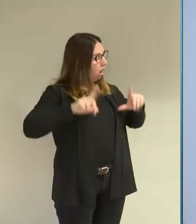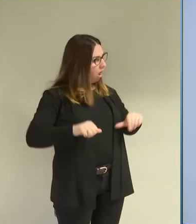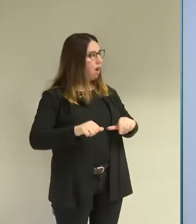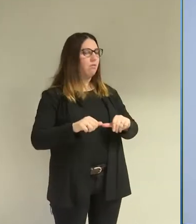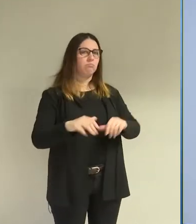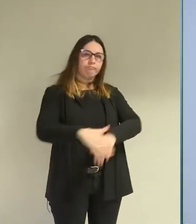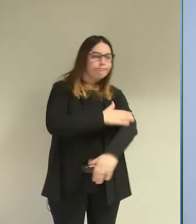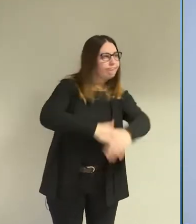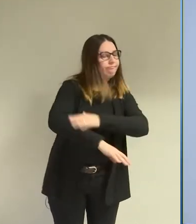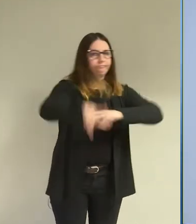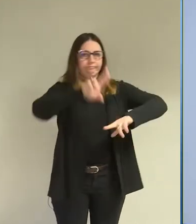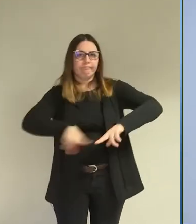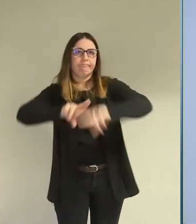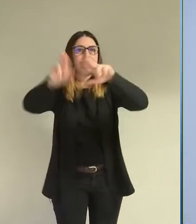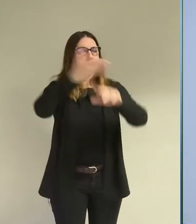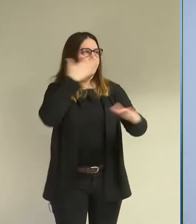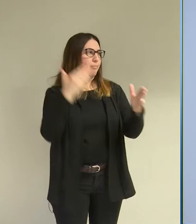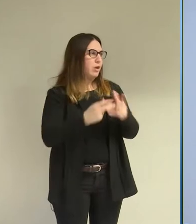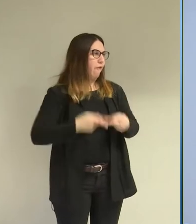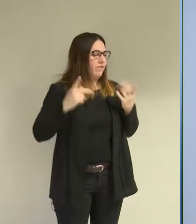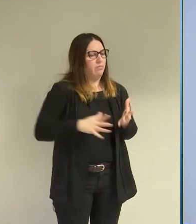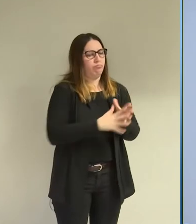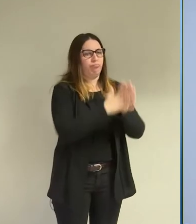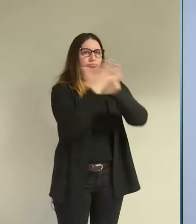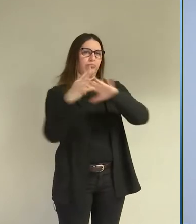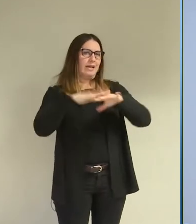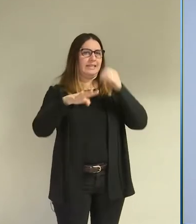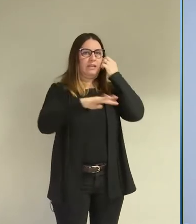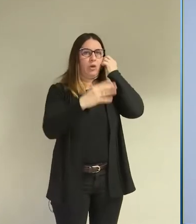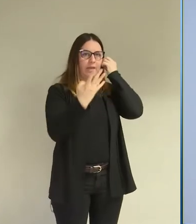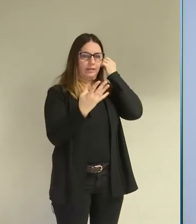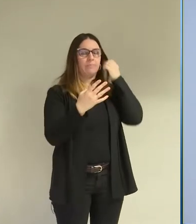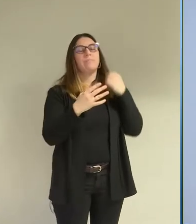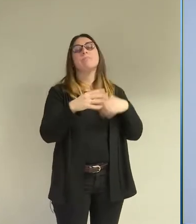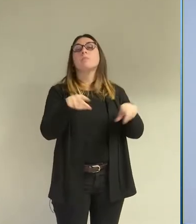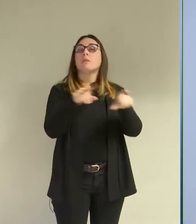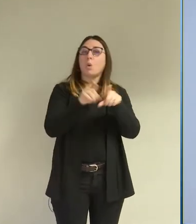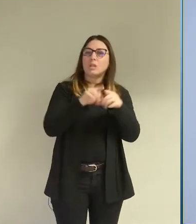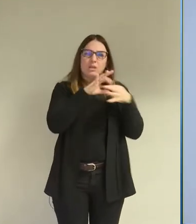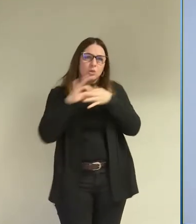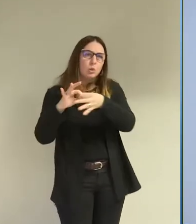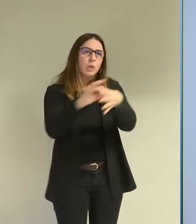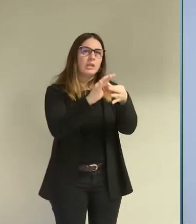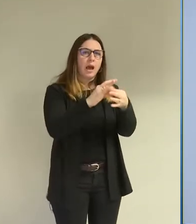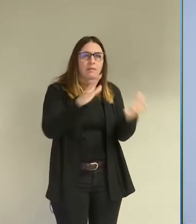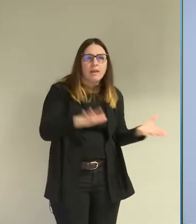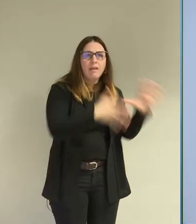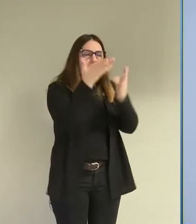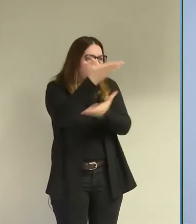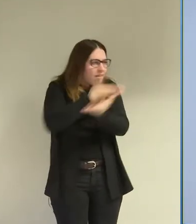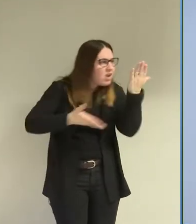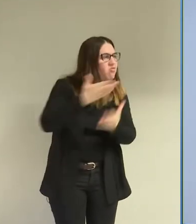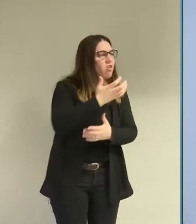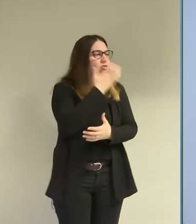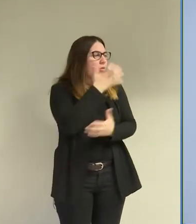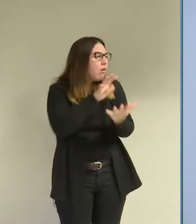rénover améliorer la qualité de vie du secteur iv et pour faire vivre la solidarité les changes et la convivialité